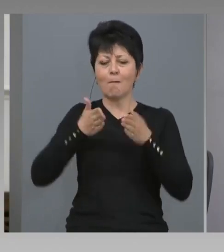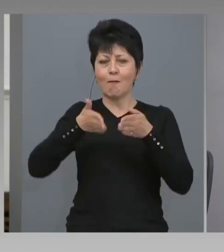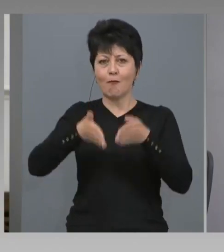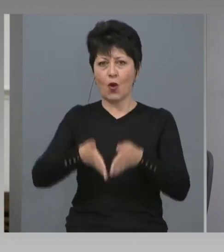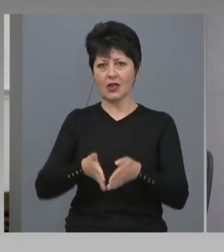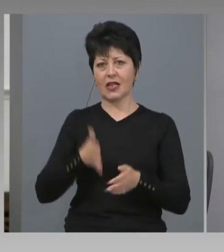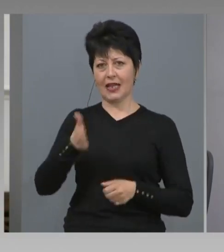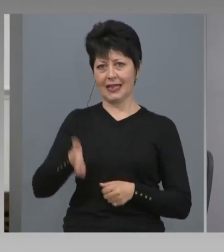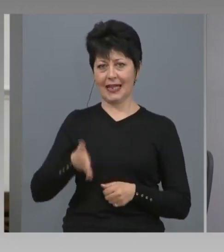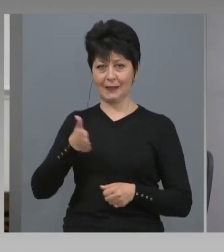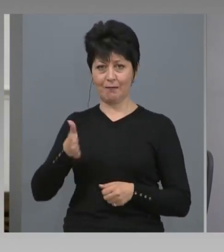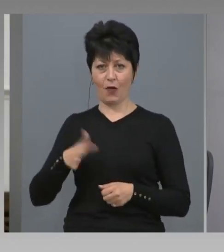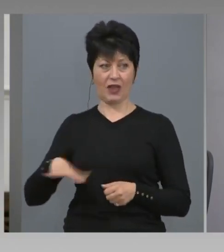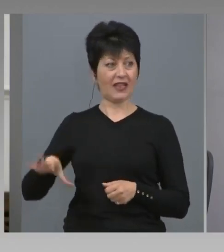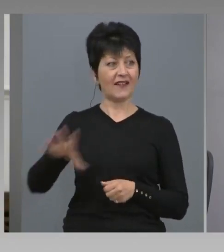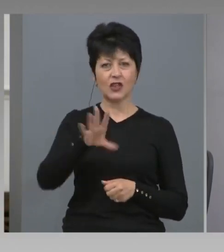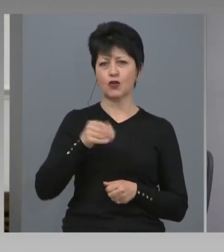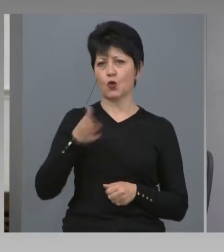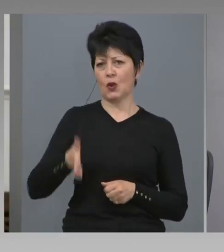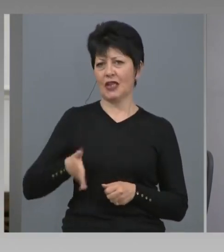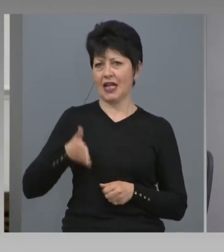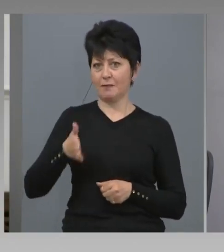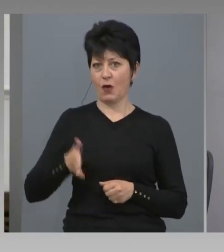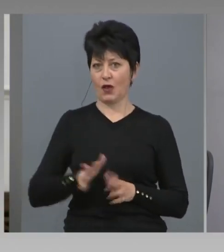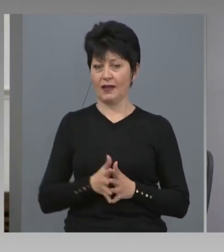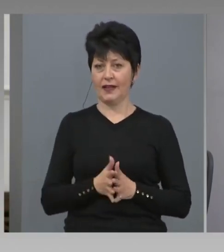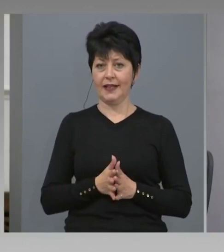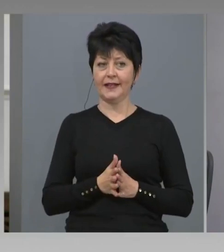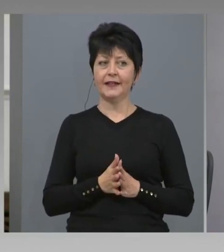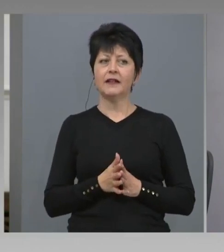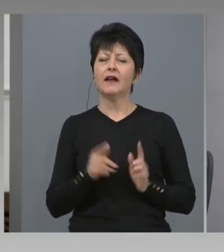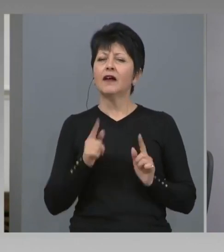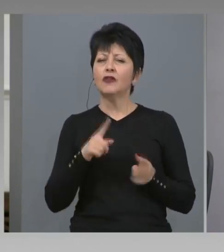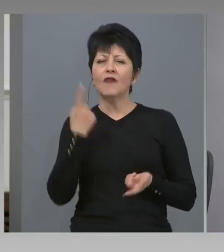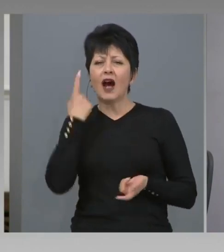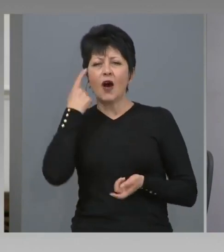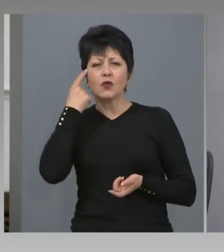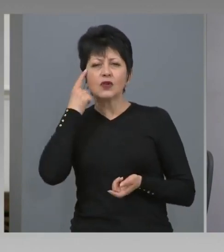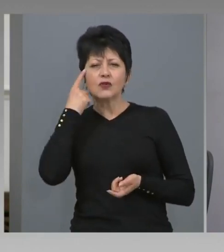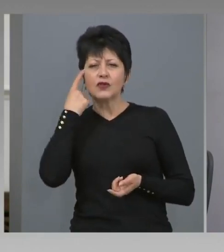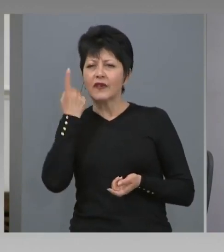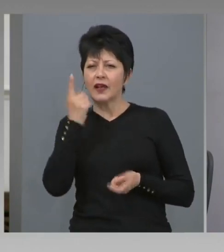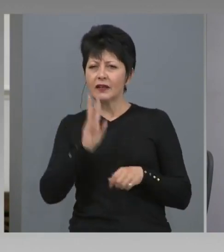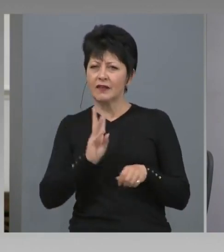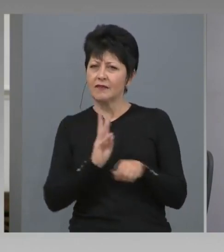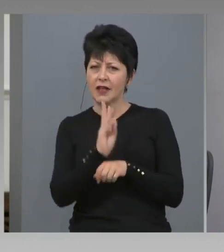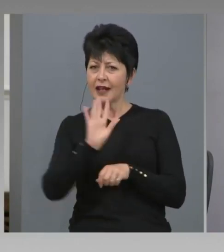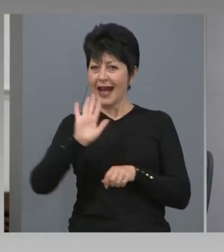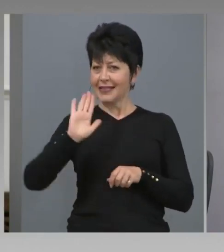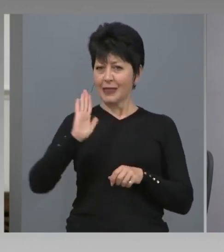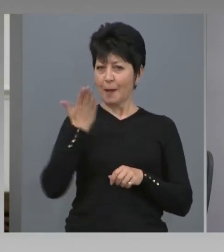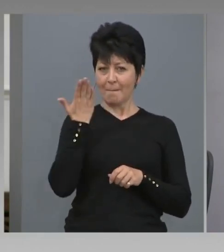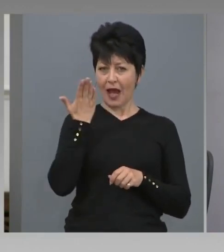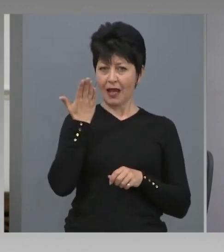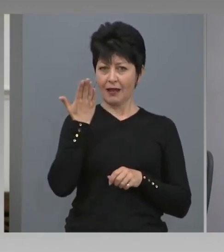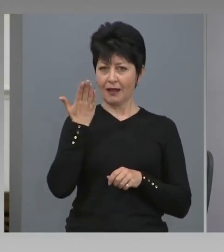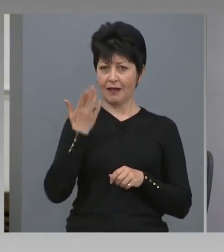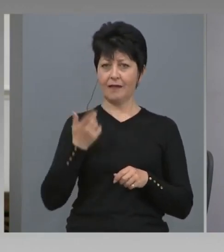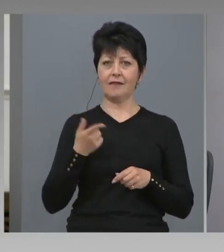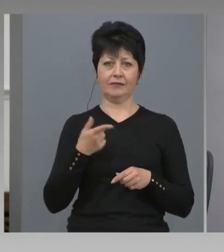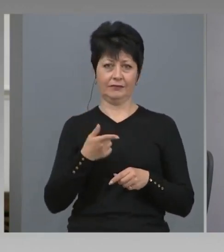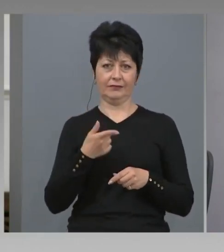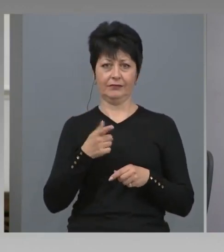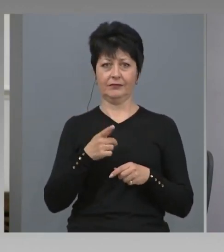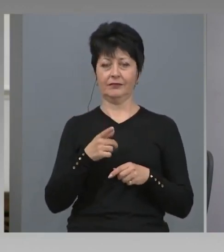транспорт. Уточняващо, това означава ли, че на 13-ти, когато изтича гласуваното извънредно положение, парламентът трябва редовно